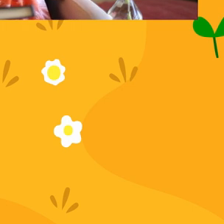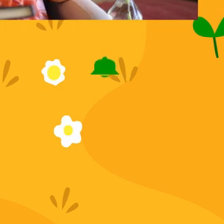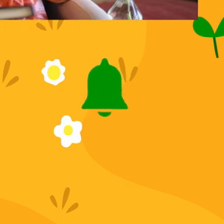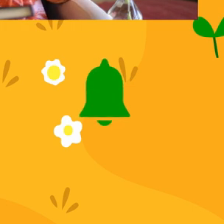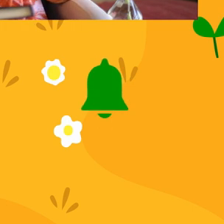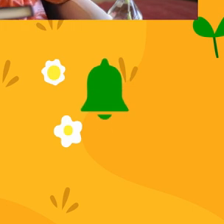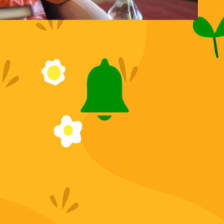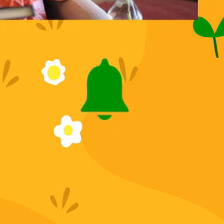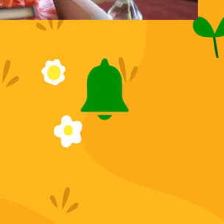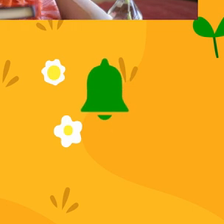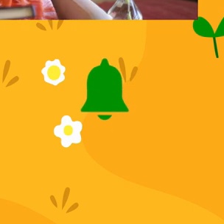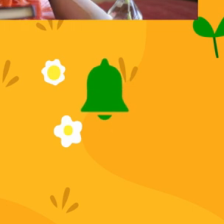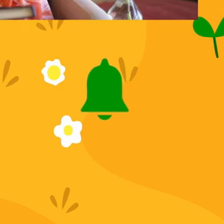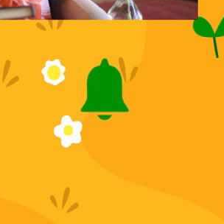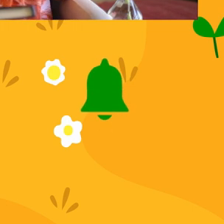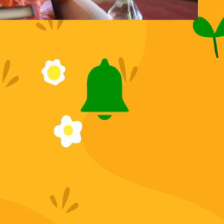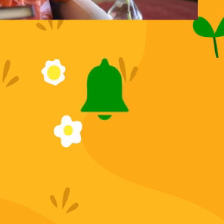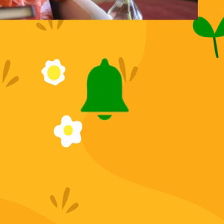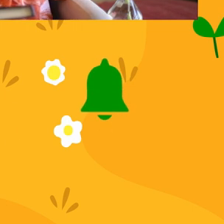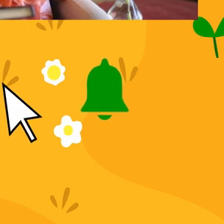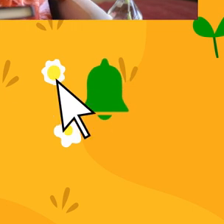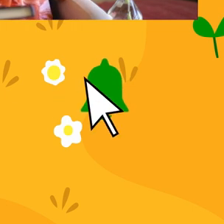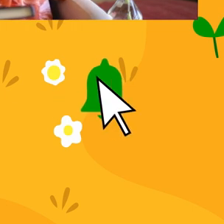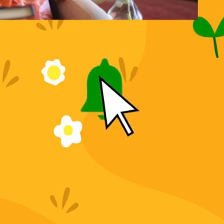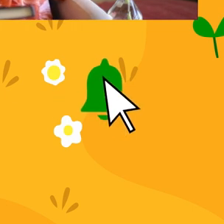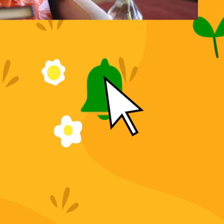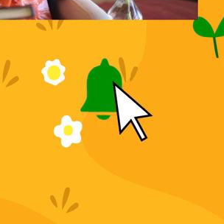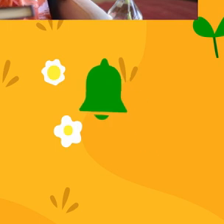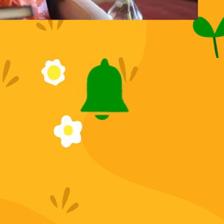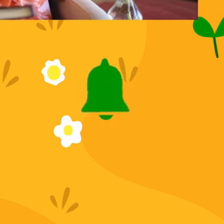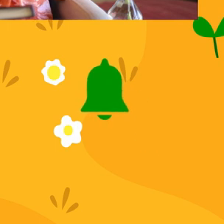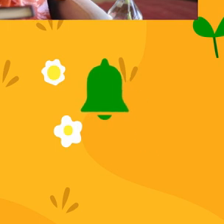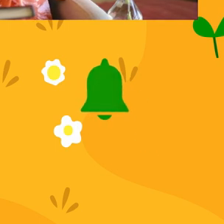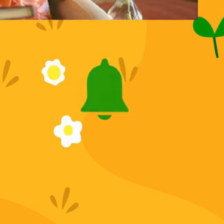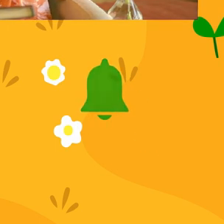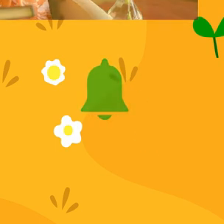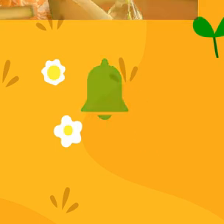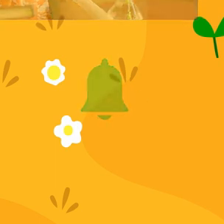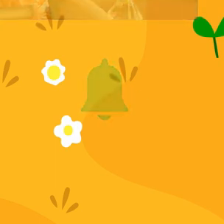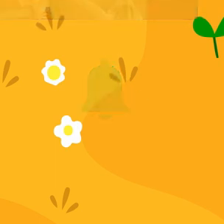तो फिर आपको करना पड़ेगा सब्सक्राइब का बटन क्लिक। तो कीजिए